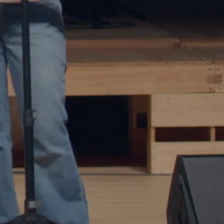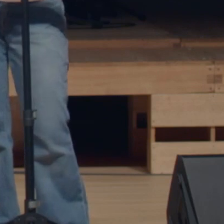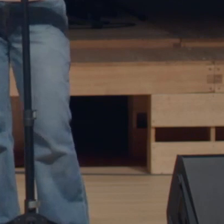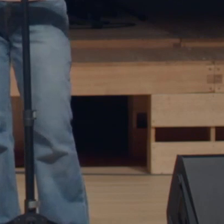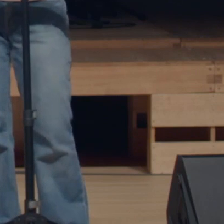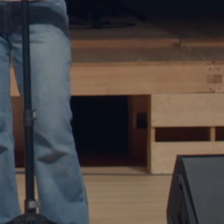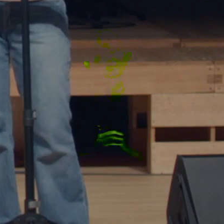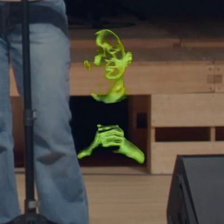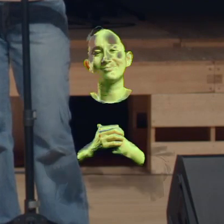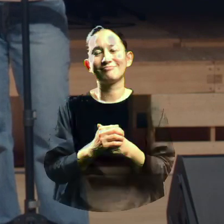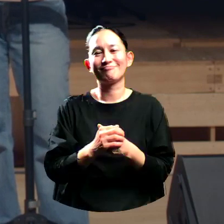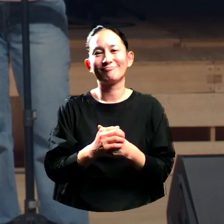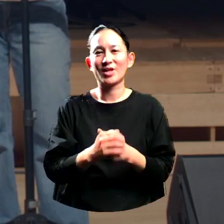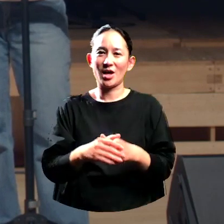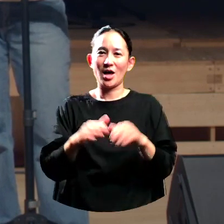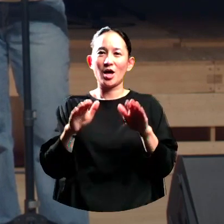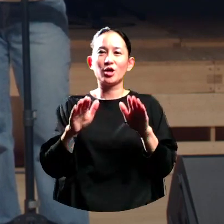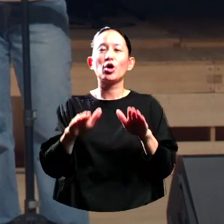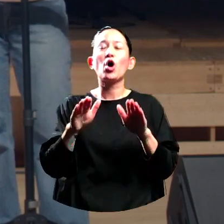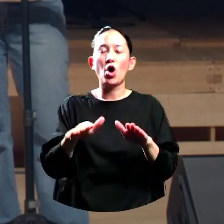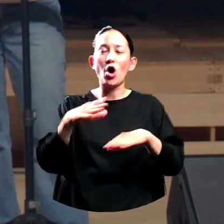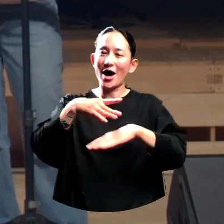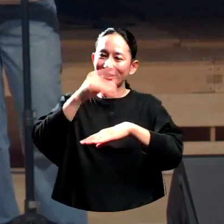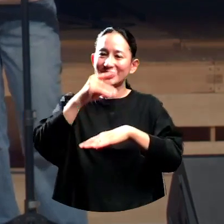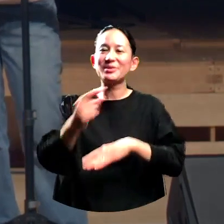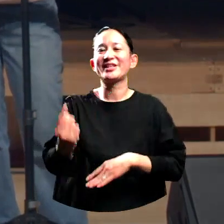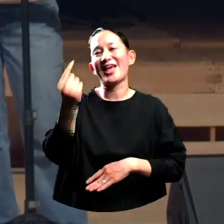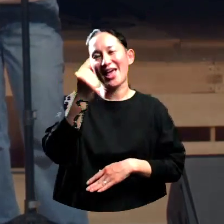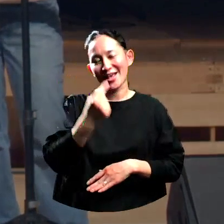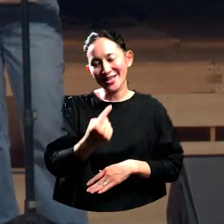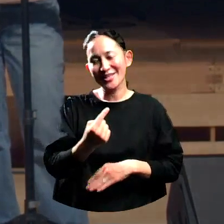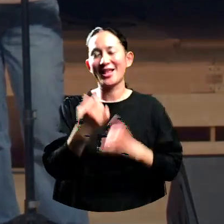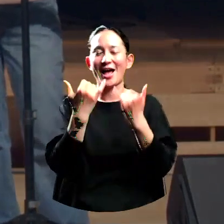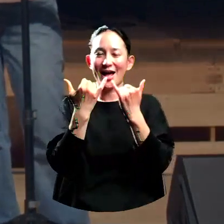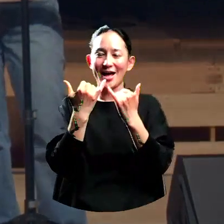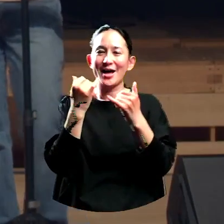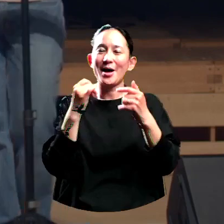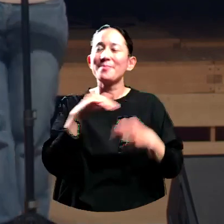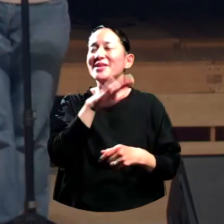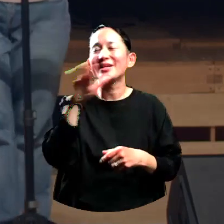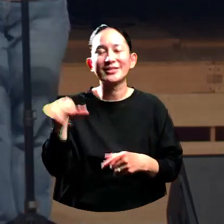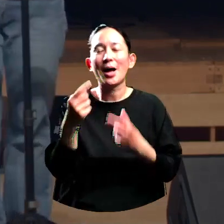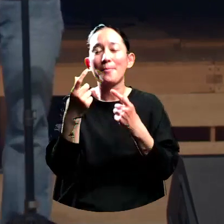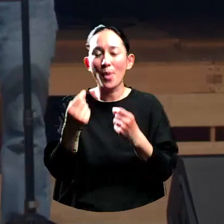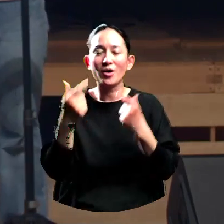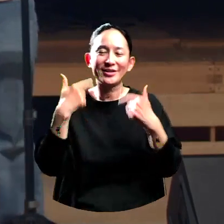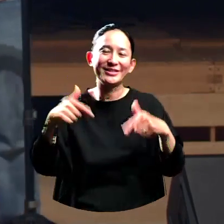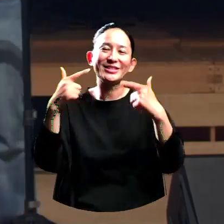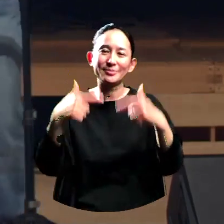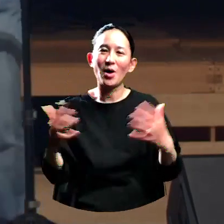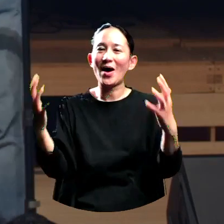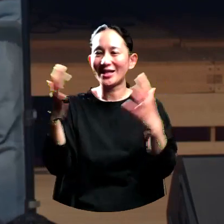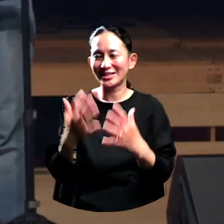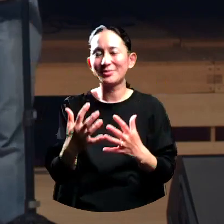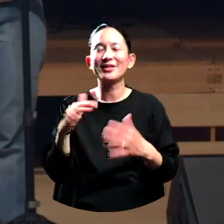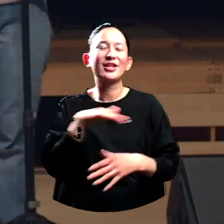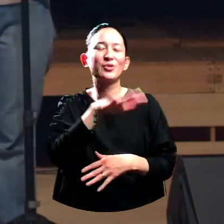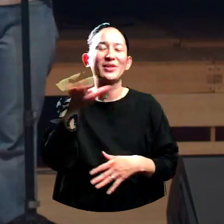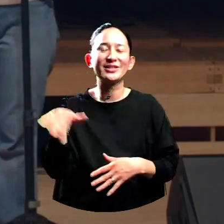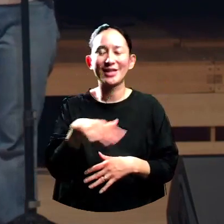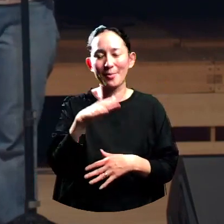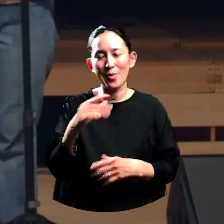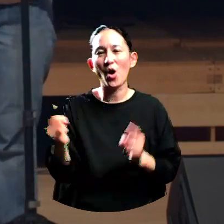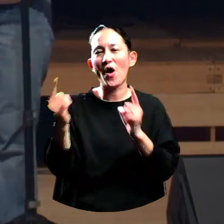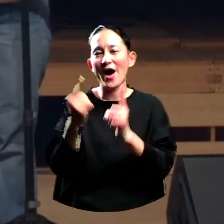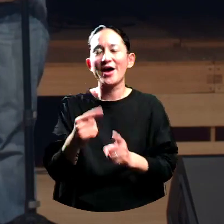So welcome. あの今日初めていらっしゃった方もそしてあのいつもいらっしゃってる方皆さんの顔見れて本当に嬉しいです。 All